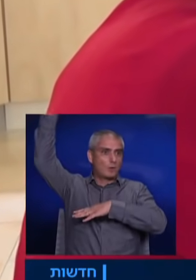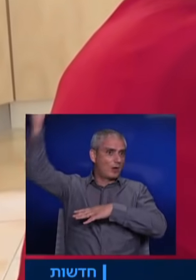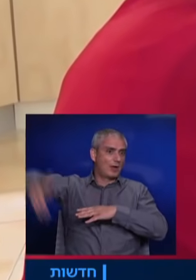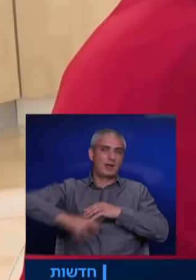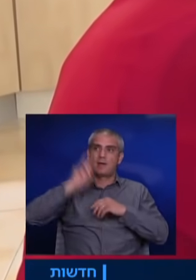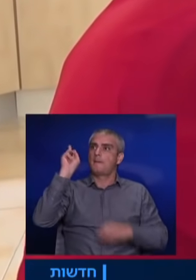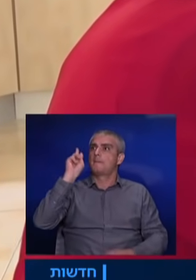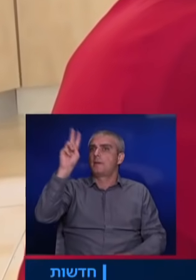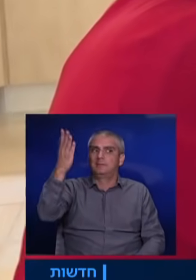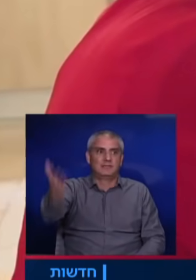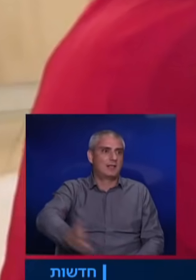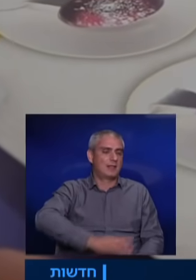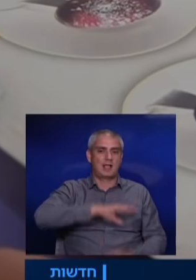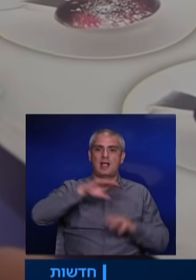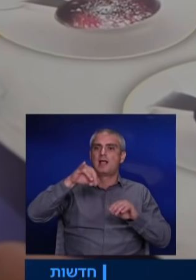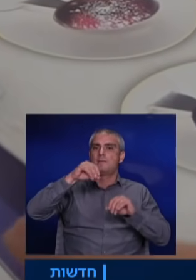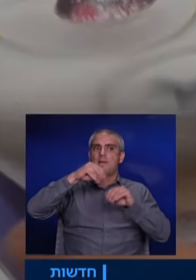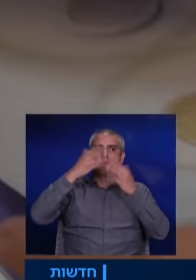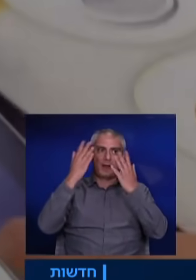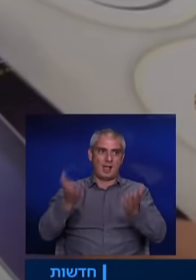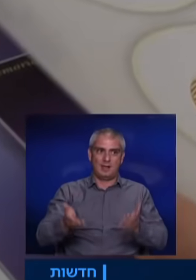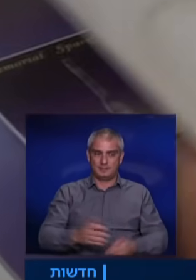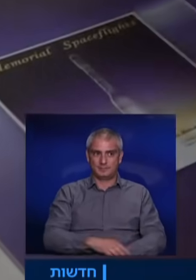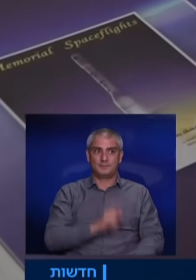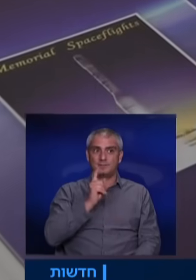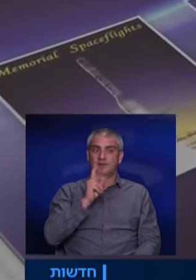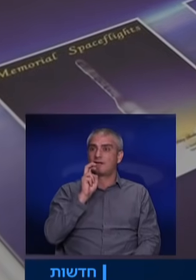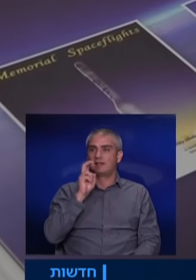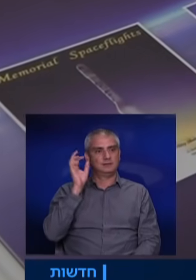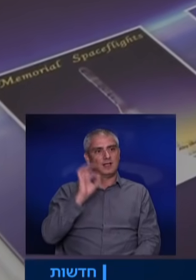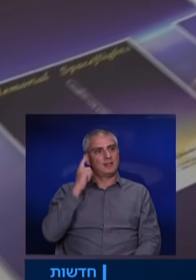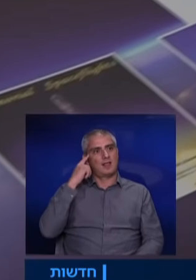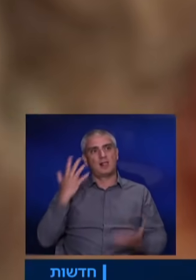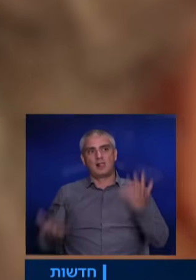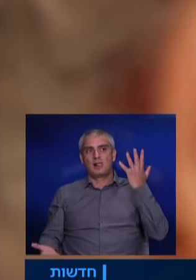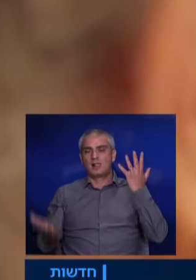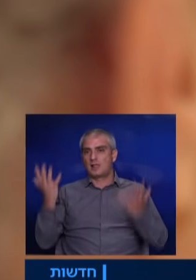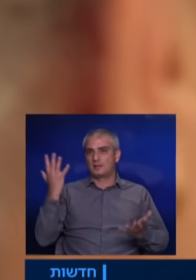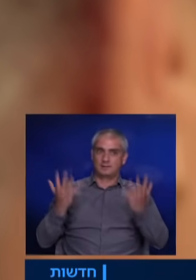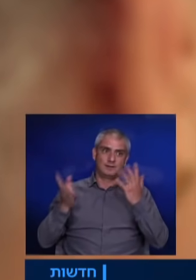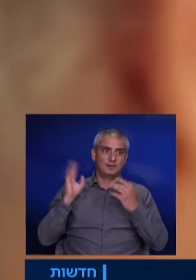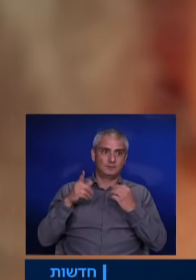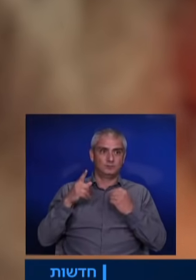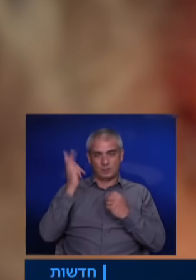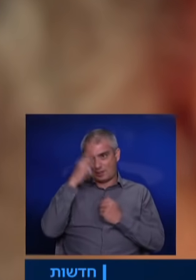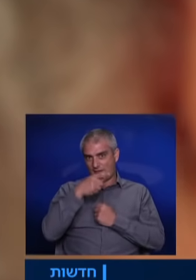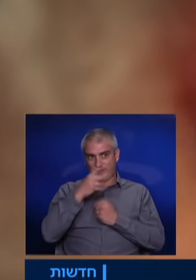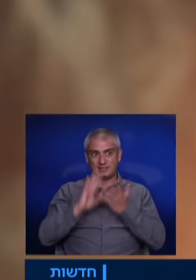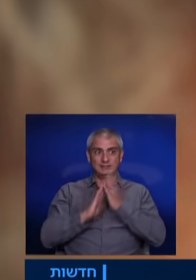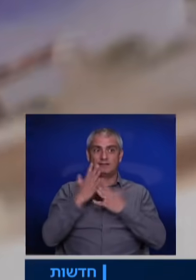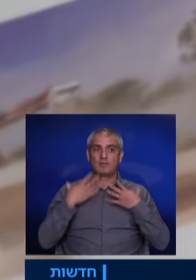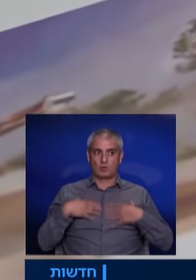במצדה, בים המלח. אבל עליזה עדיין מתלבטת, אפשר להבין אותה, שריפת